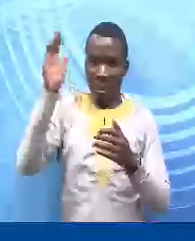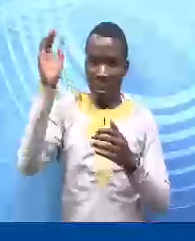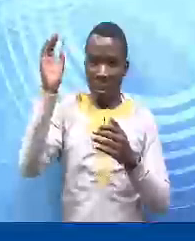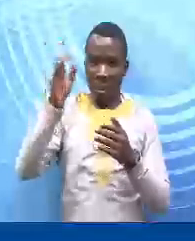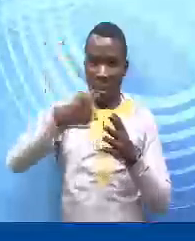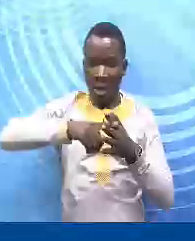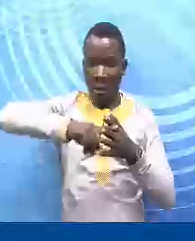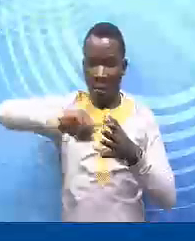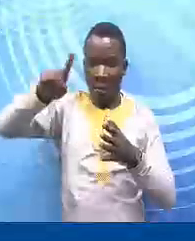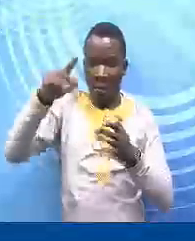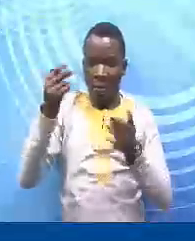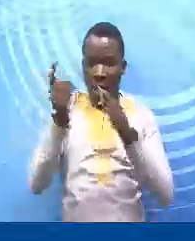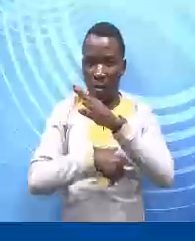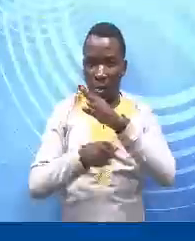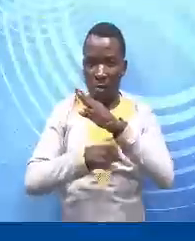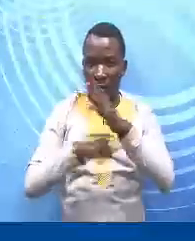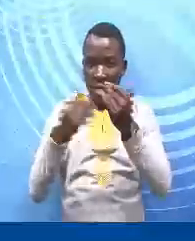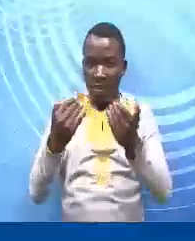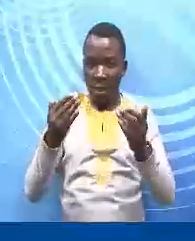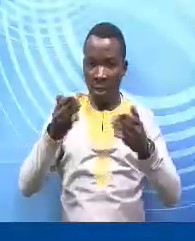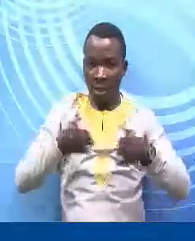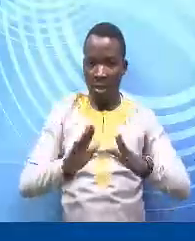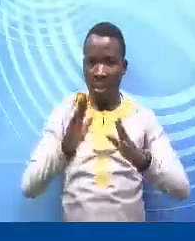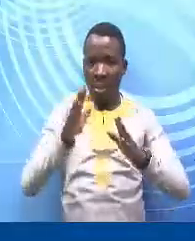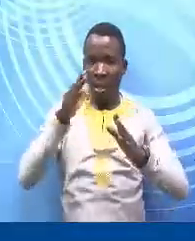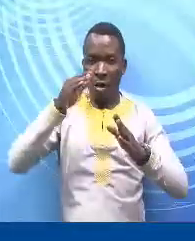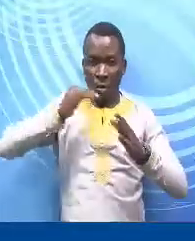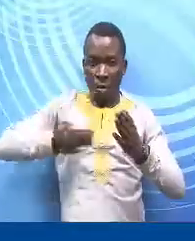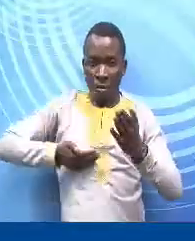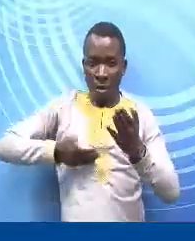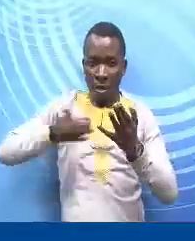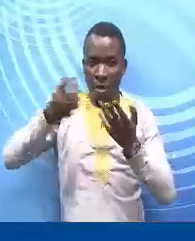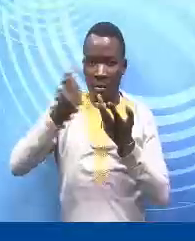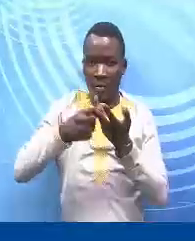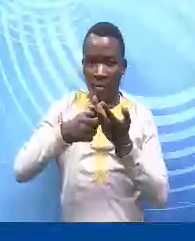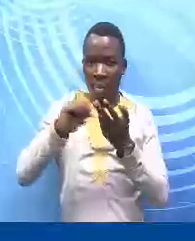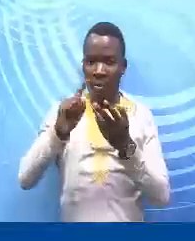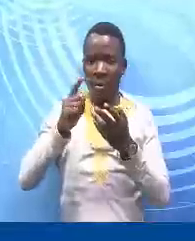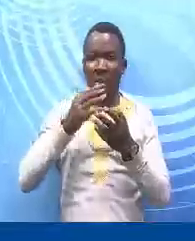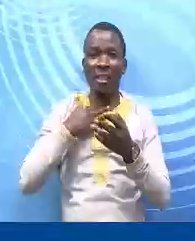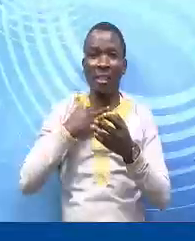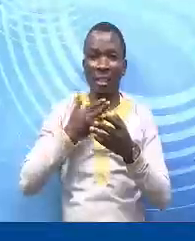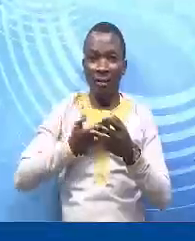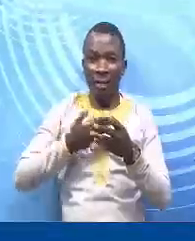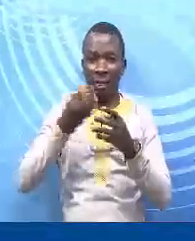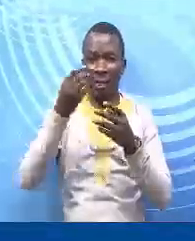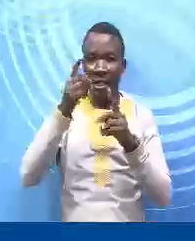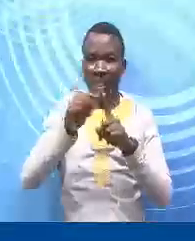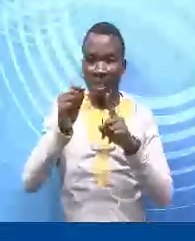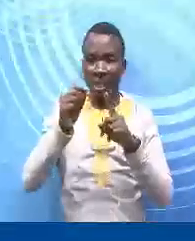yakubitwa n'abana be yibyariye ibyo avuga ko umugore we bagiranye isezerano atigeze yifuza ko agira ijambo mu masambu yabo kuva yafungurwa avuye muri